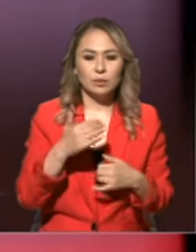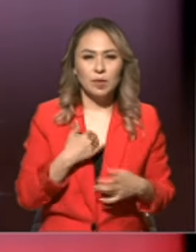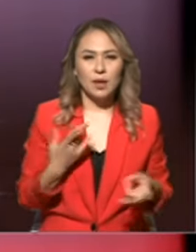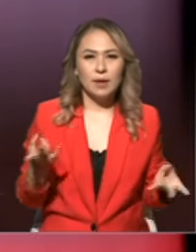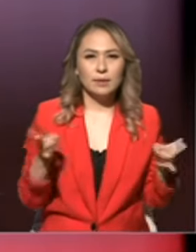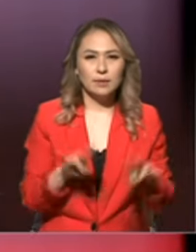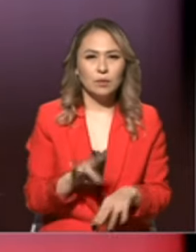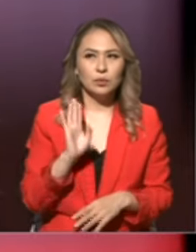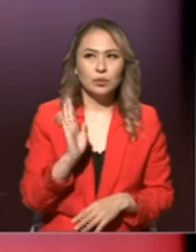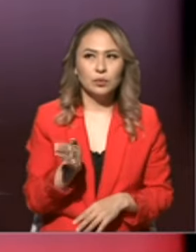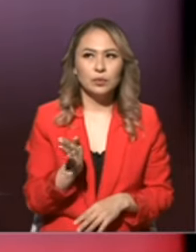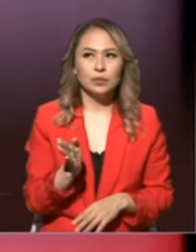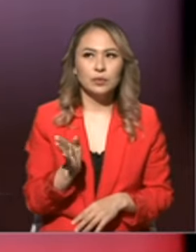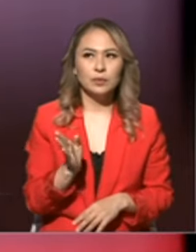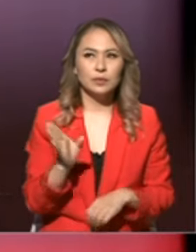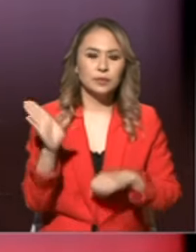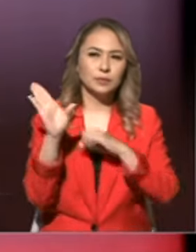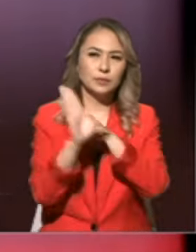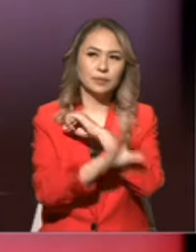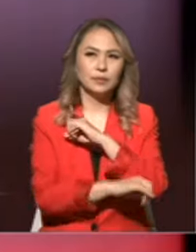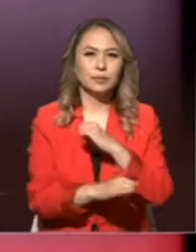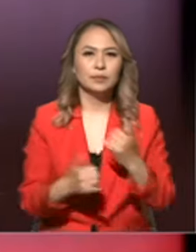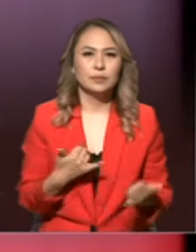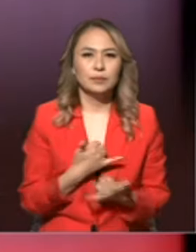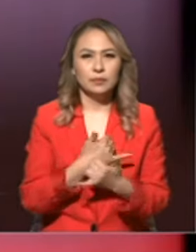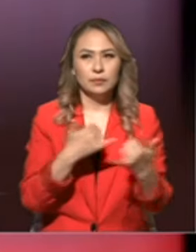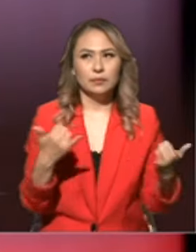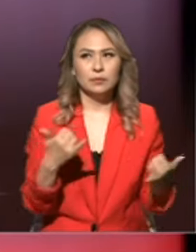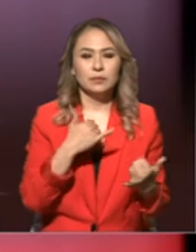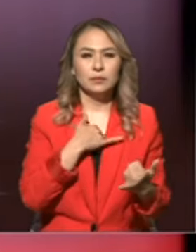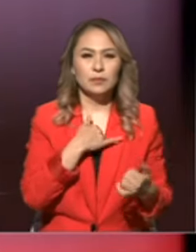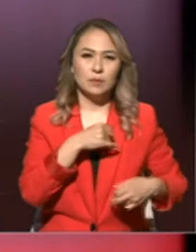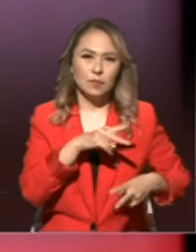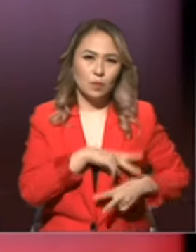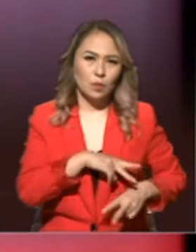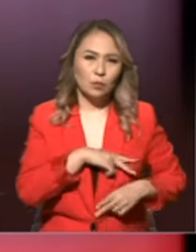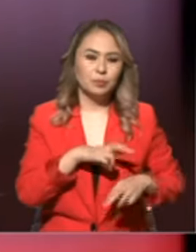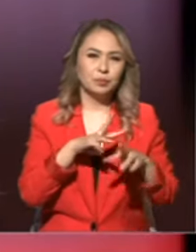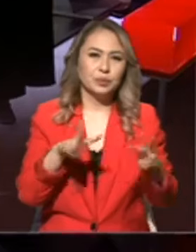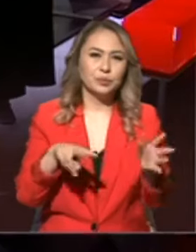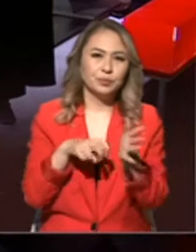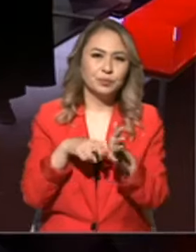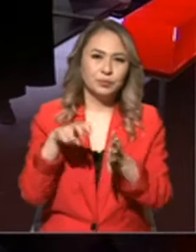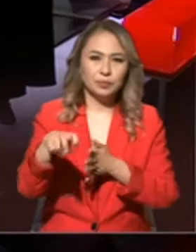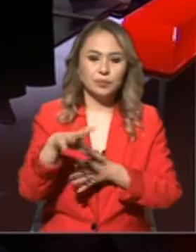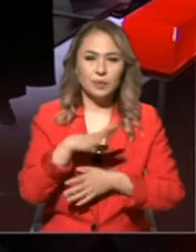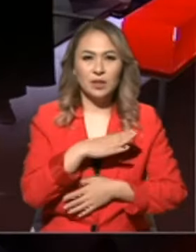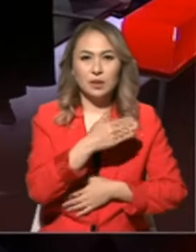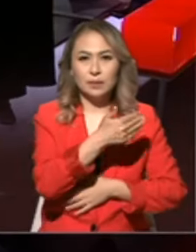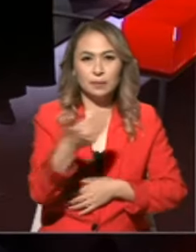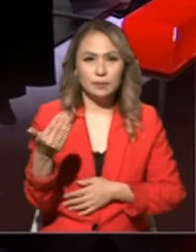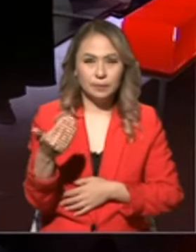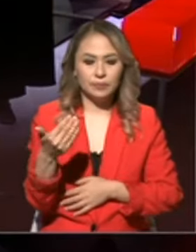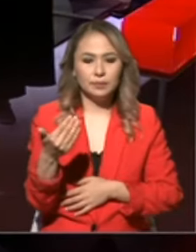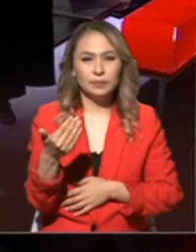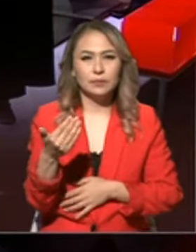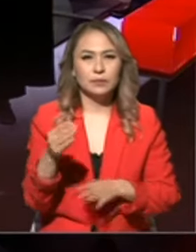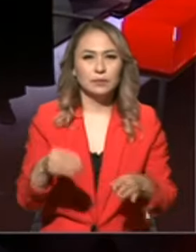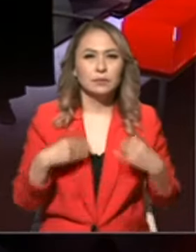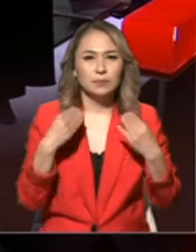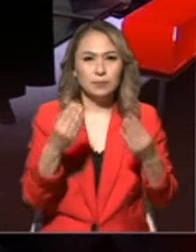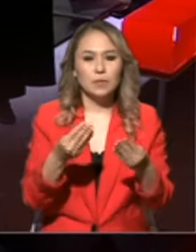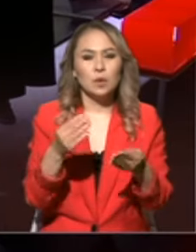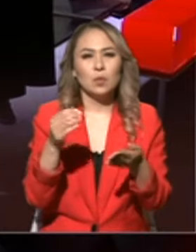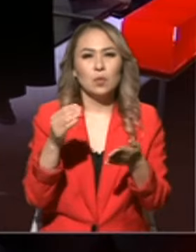деді. Соныны ұсынымыз ретінде біз Еңбек министрлігіне жаздық. Бірінші мәселе, сіздер берілетін